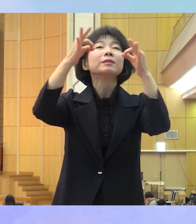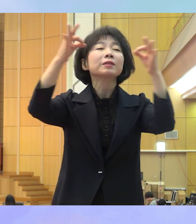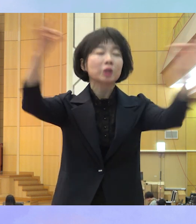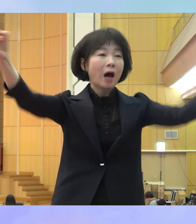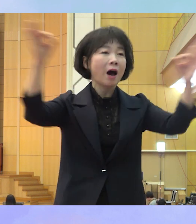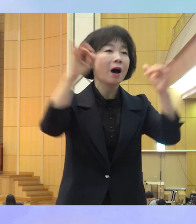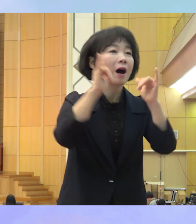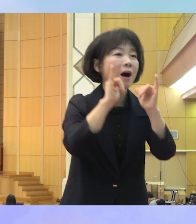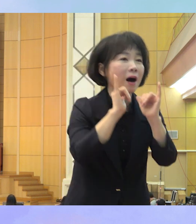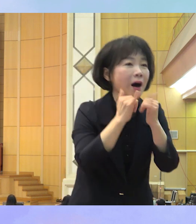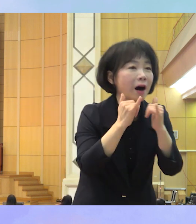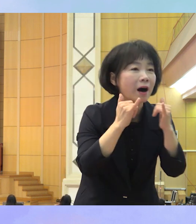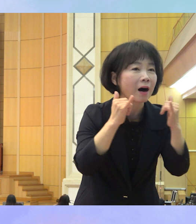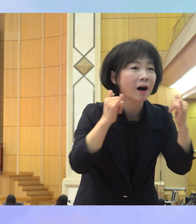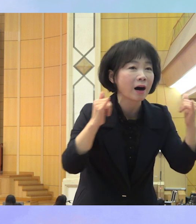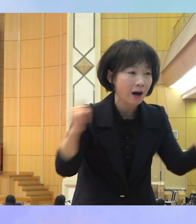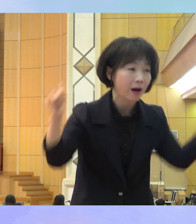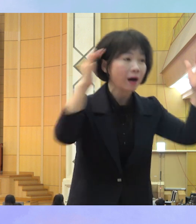부르는